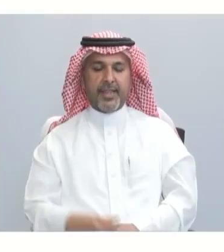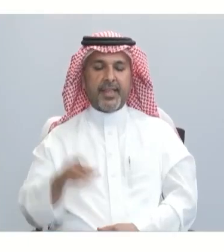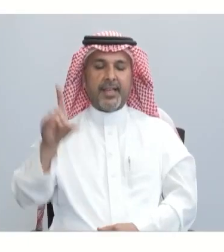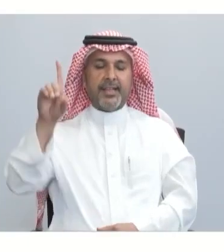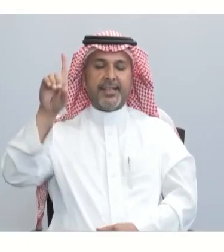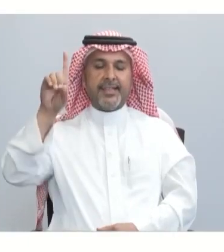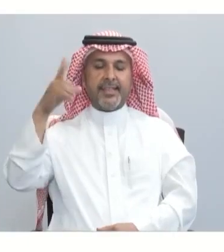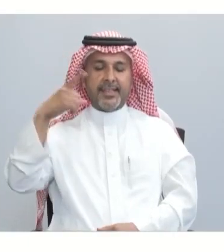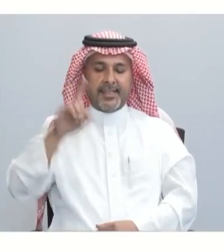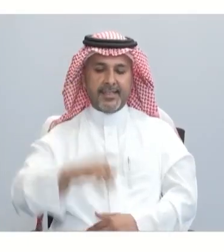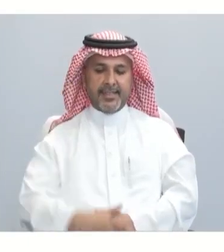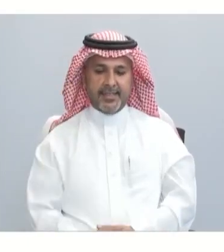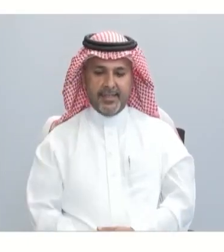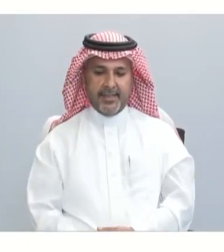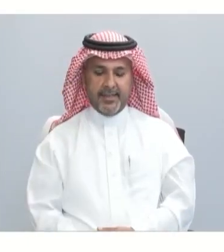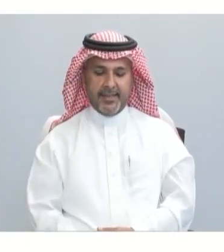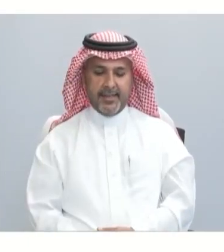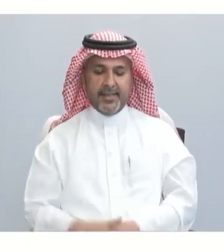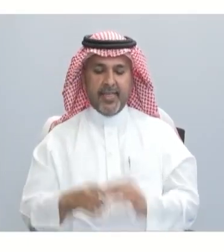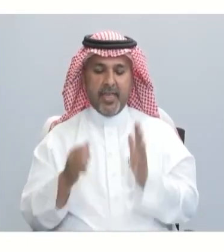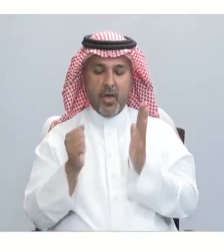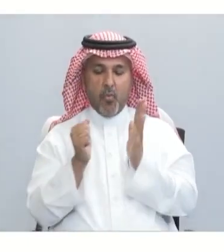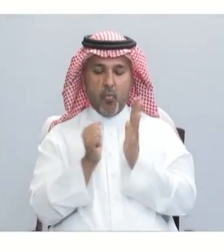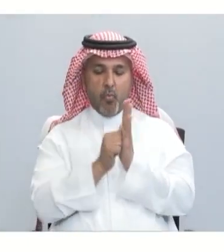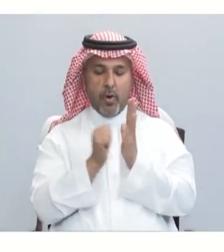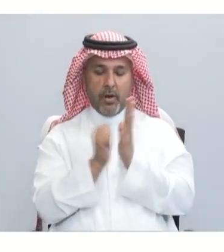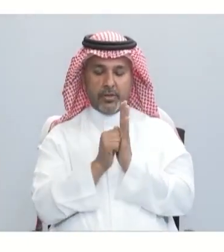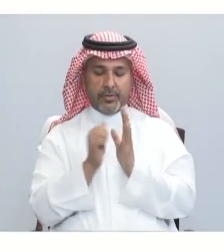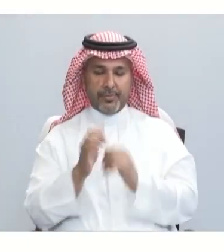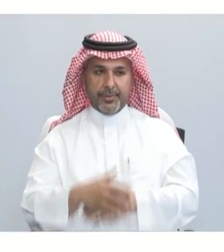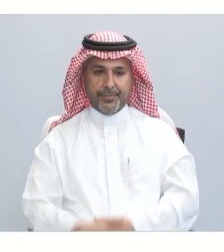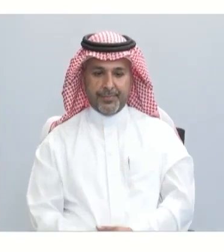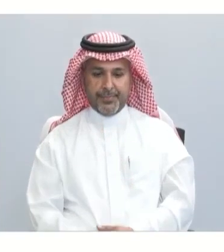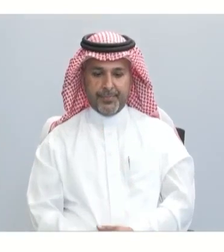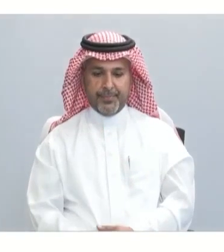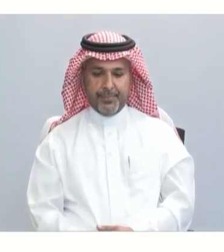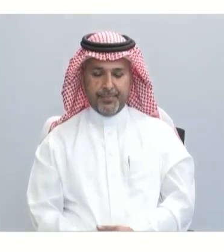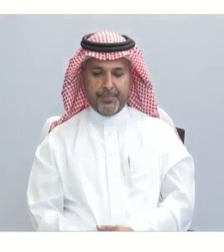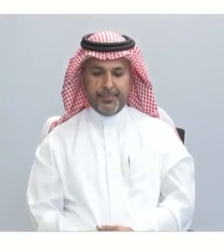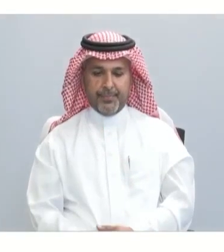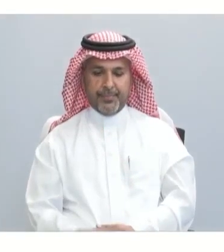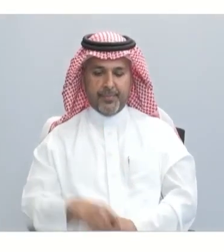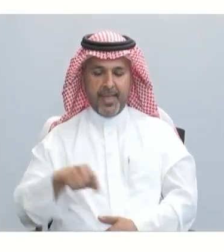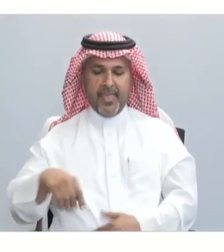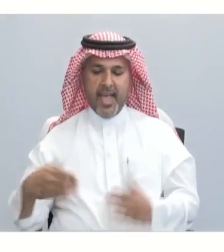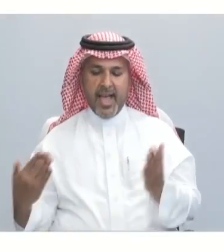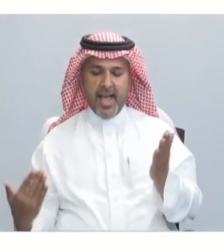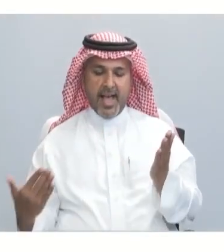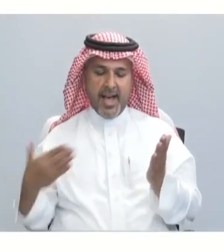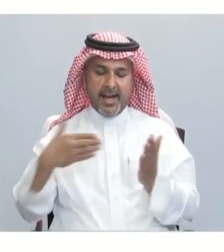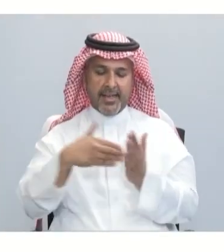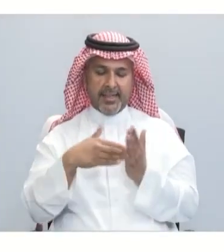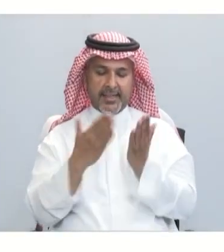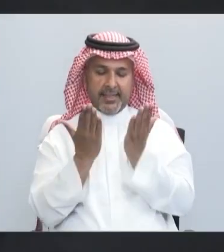الصحيح اللي هو فقره دي الواجب ت9 صفحه 660 وبذلك نكون